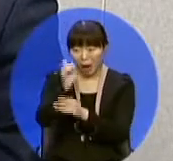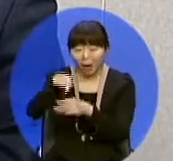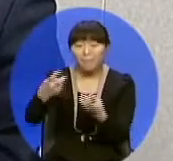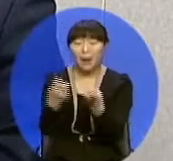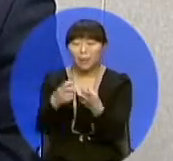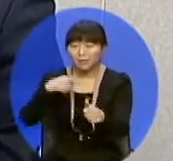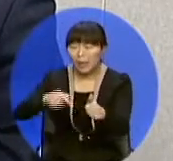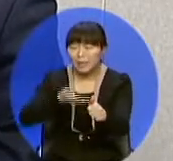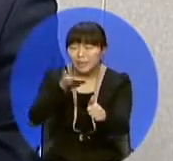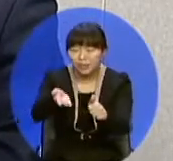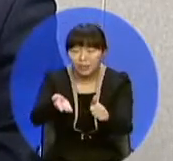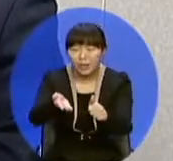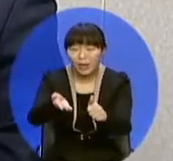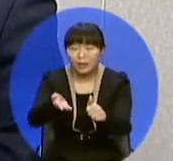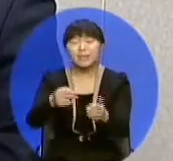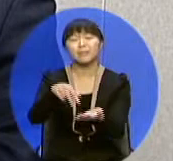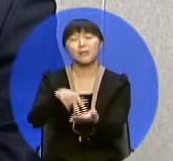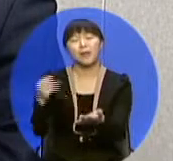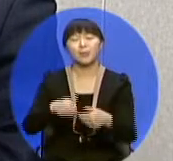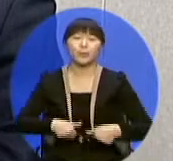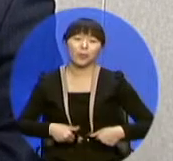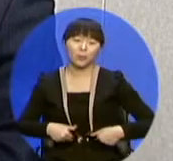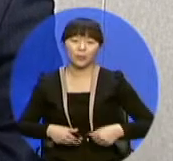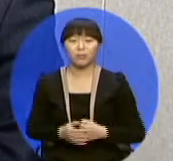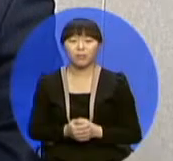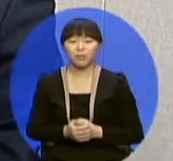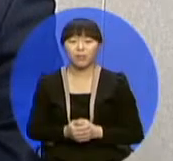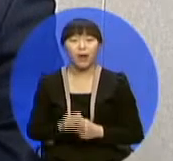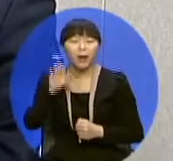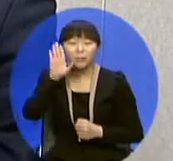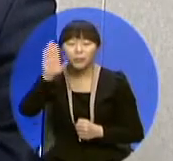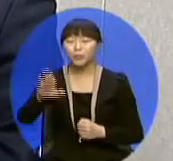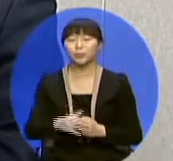방법을 알려준다는 그런 측면에서 필요하다는 생각이 들고 그런 면에서 앞으로